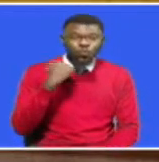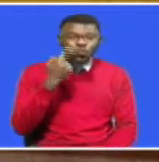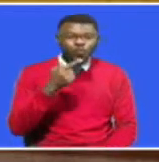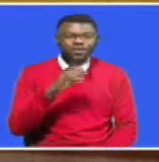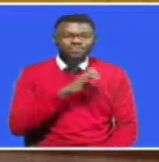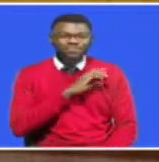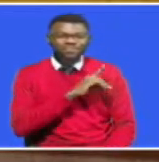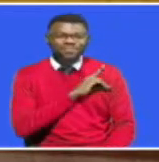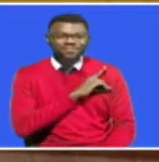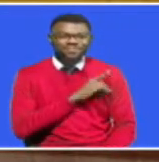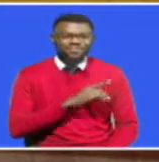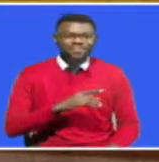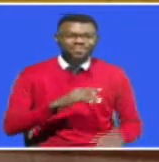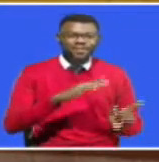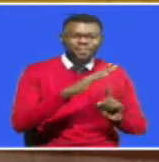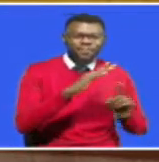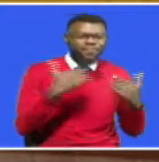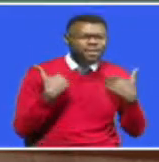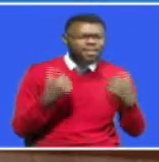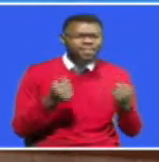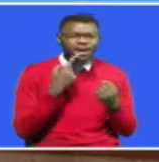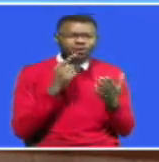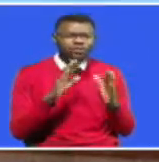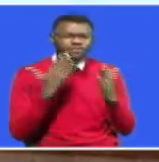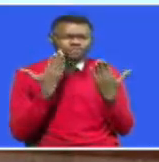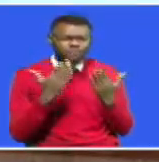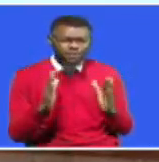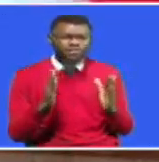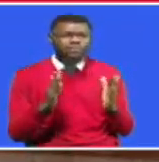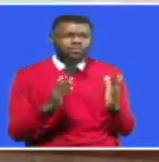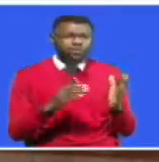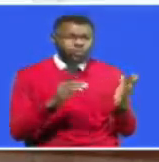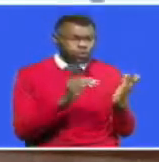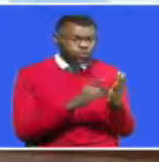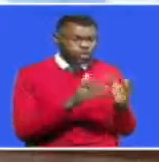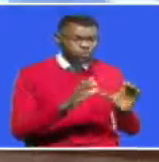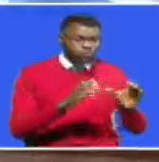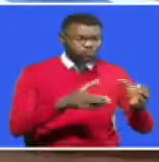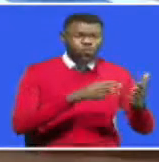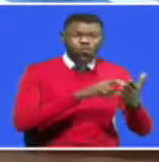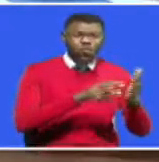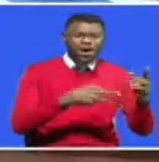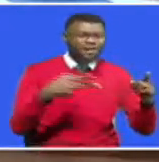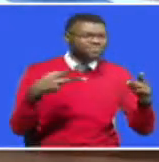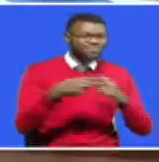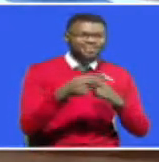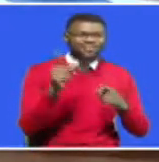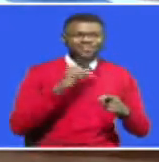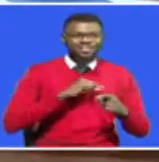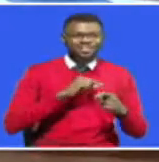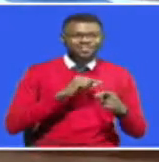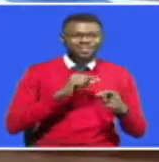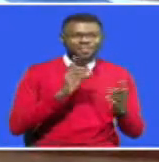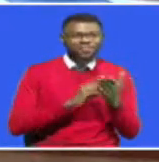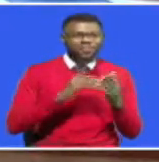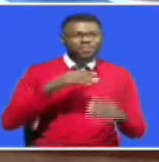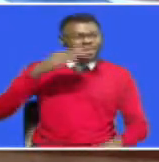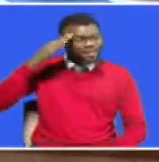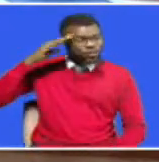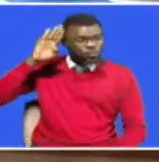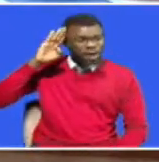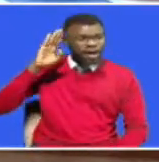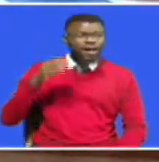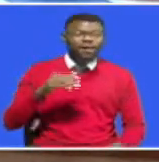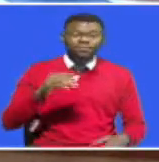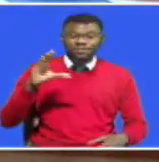Evans. Wizara ya Afya imetangaza kukamilisha kandarasi za madaktari kutoka Cuba walioko hapa nchini Kenya. Wizara hiyo